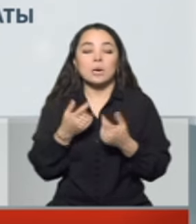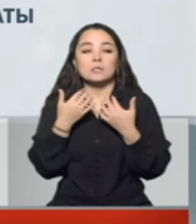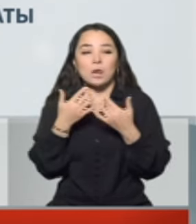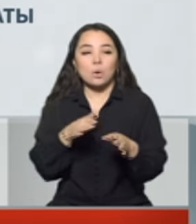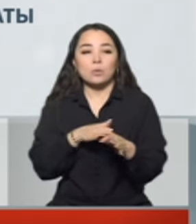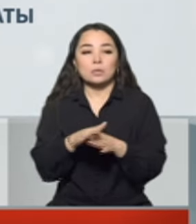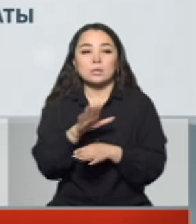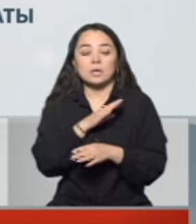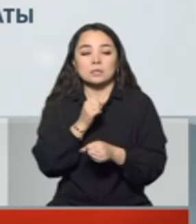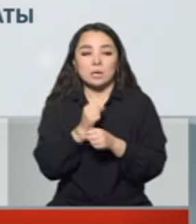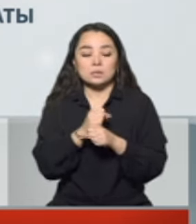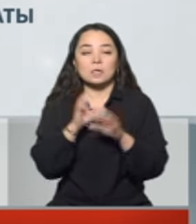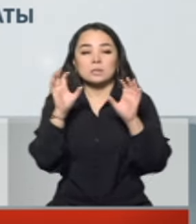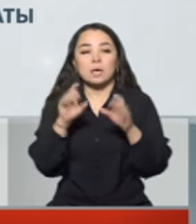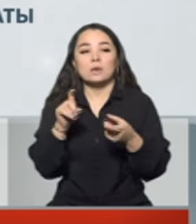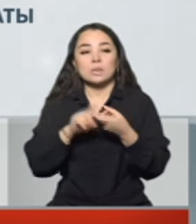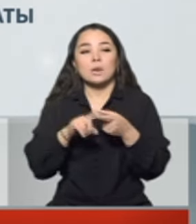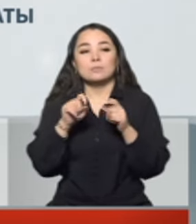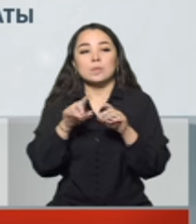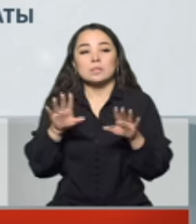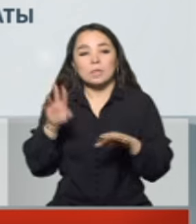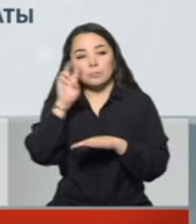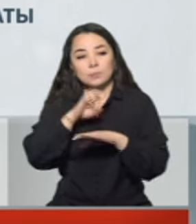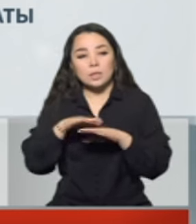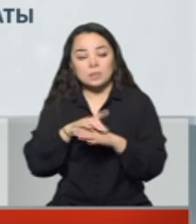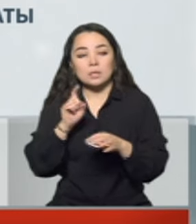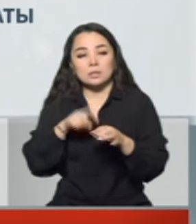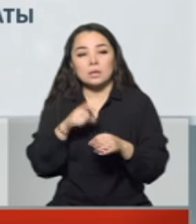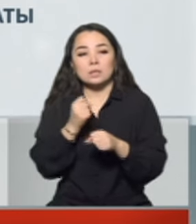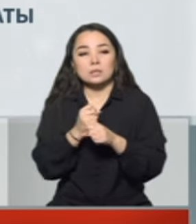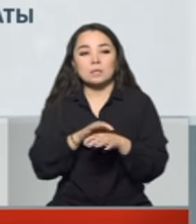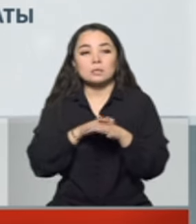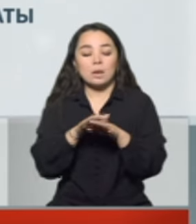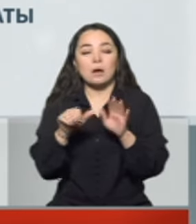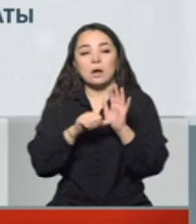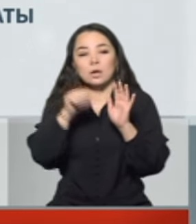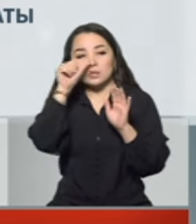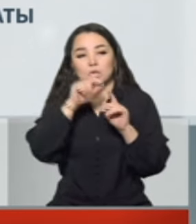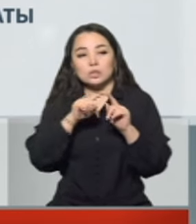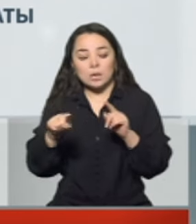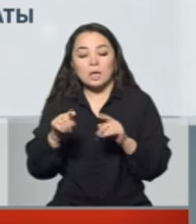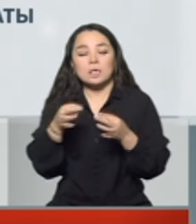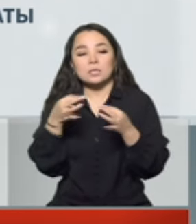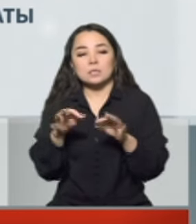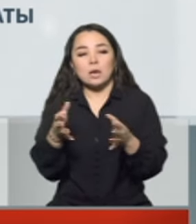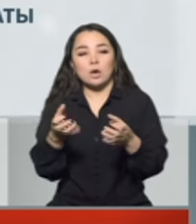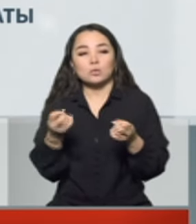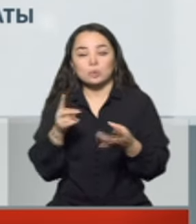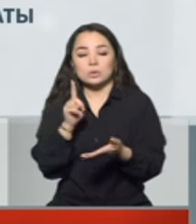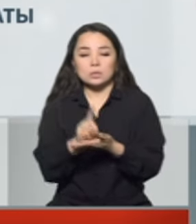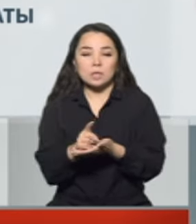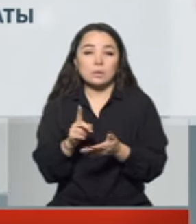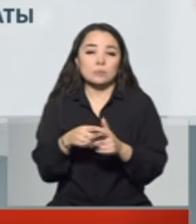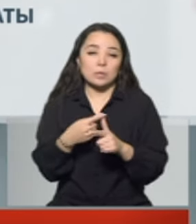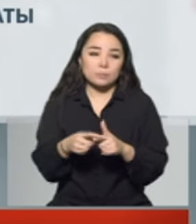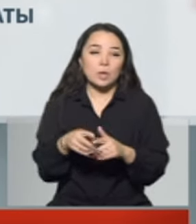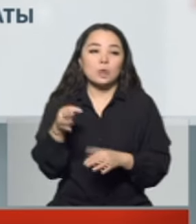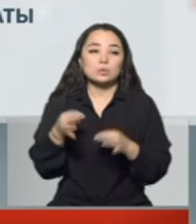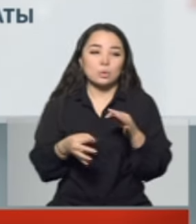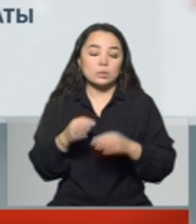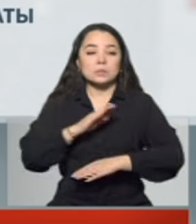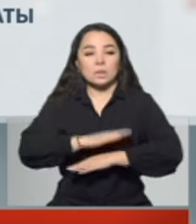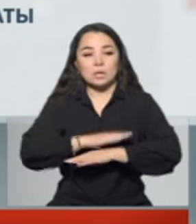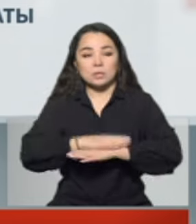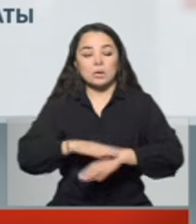талапты орындаған. Заң бойынша мектеп мемлекеттік тіркеуден өткеннен кейін 6 ай ішінде лицензия алуы тиіс. Болмаса сот